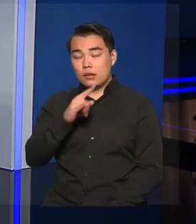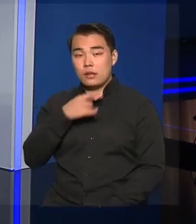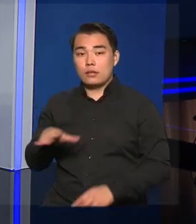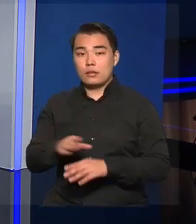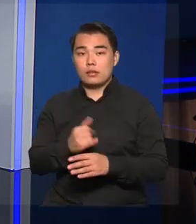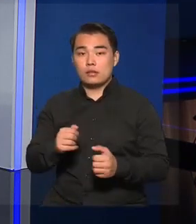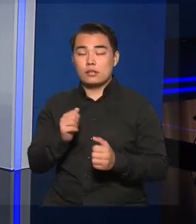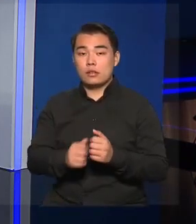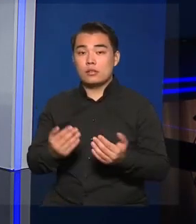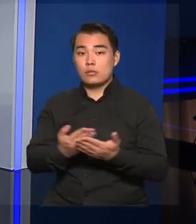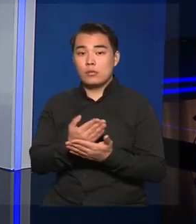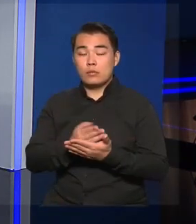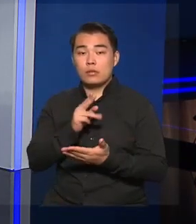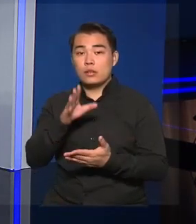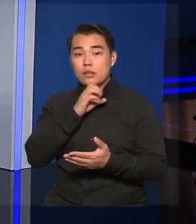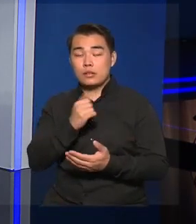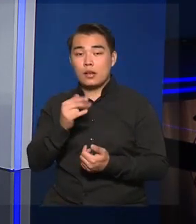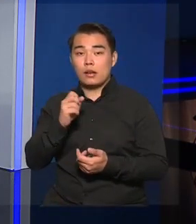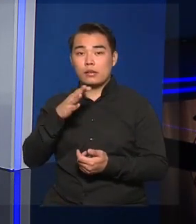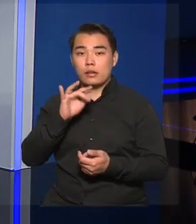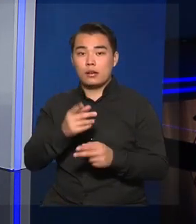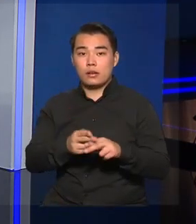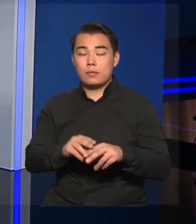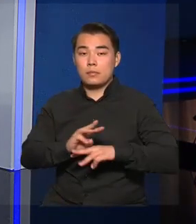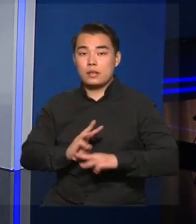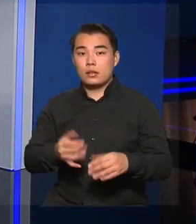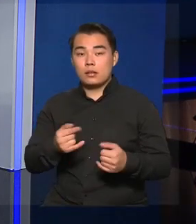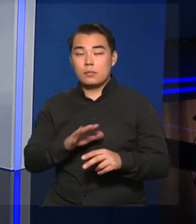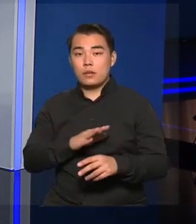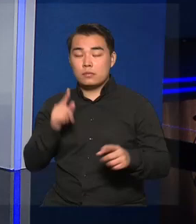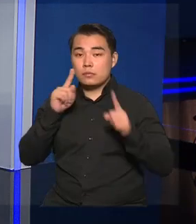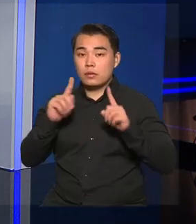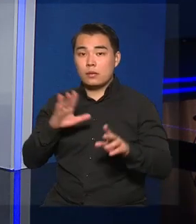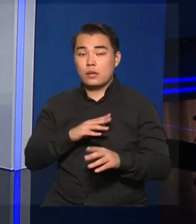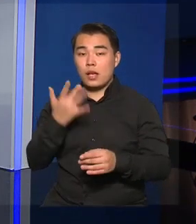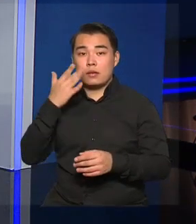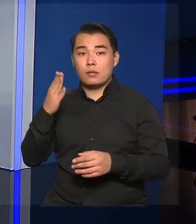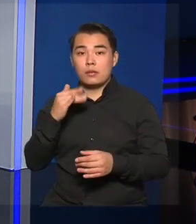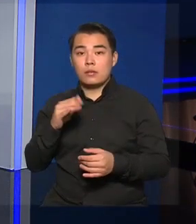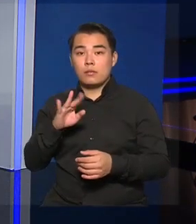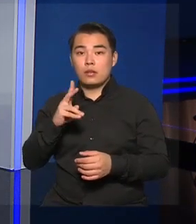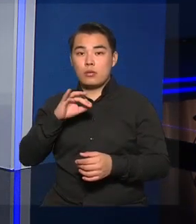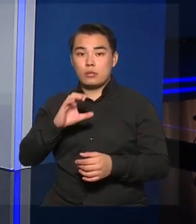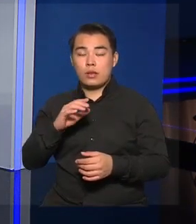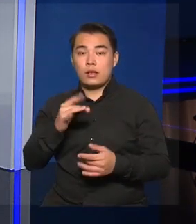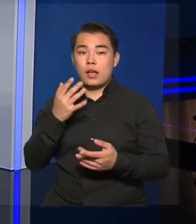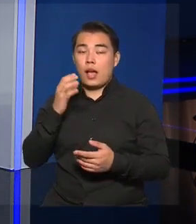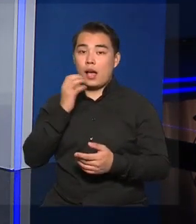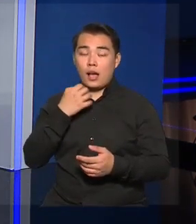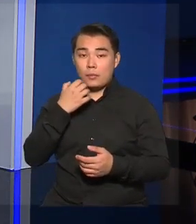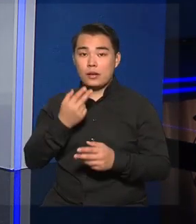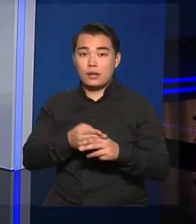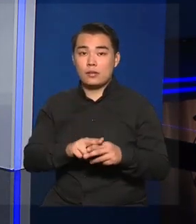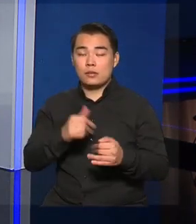Қазақстандықтардың жеке мәліметтерін өптеп кеткен хакерлер сала министрін сан соқтырды. Шетелдік тыңшылар Windows, Apple, Android жүйелерін